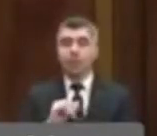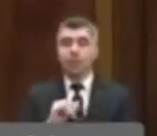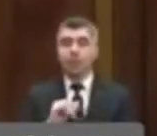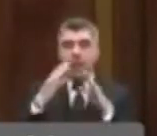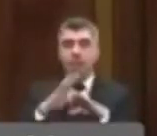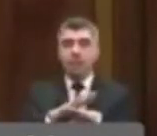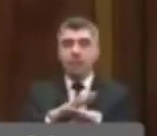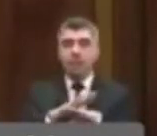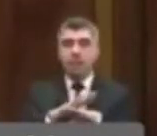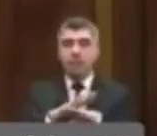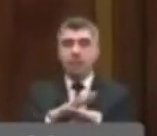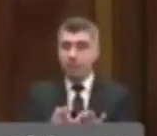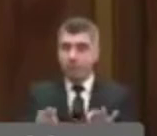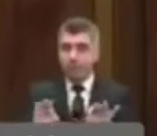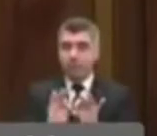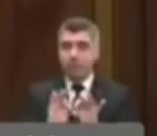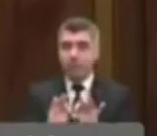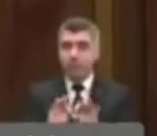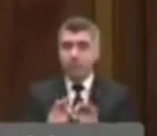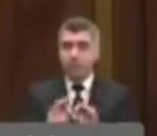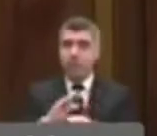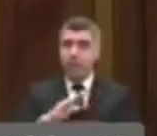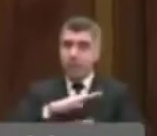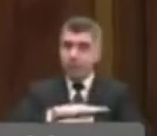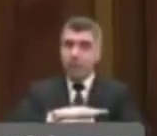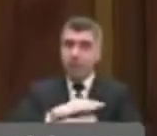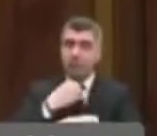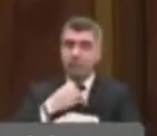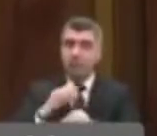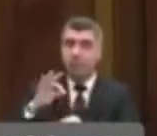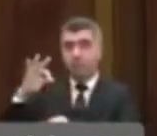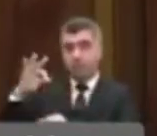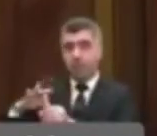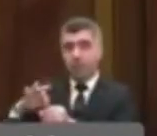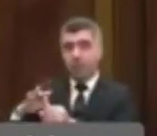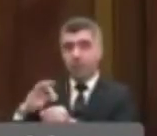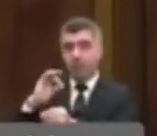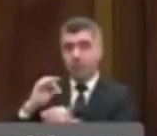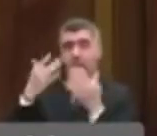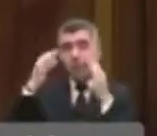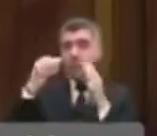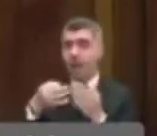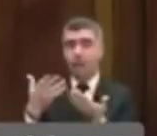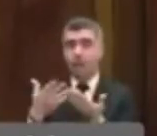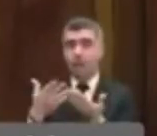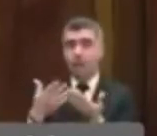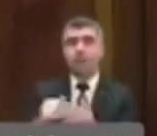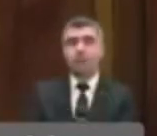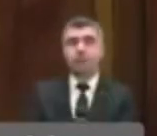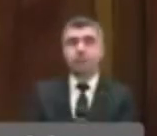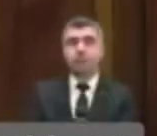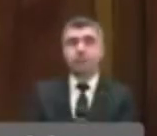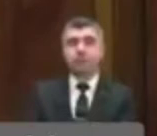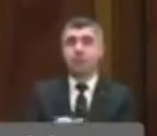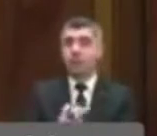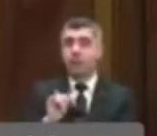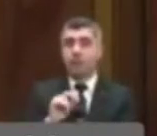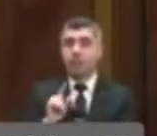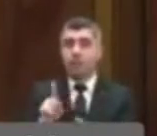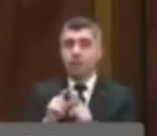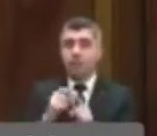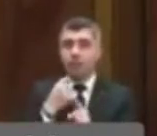سياسيه، حنا احترام مخرجات ديال صناديق الاقتراع هي ثقافه، عدم رمي الناس